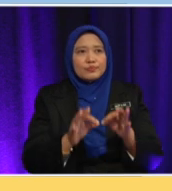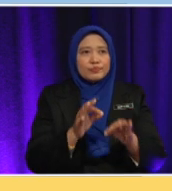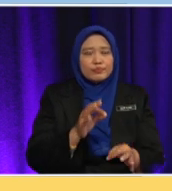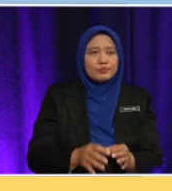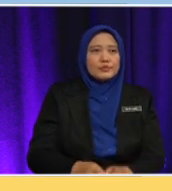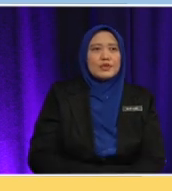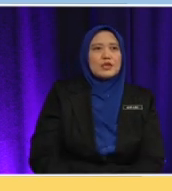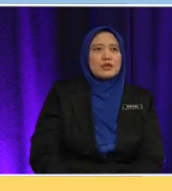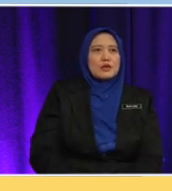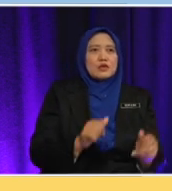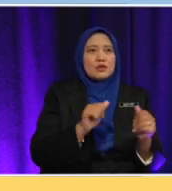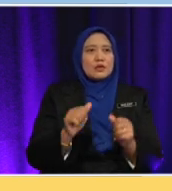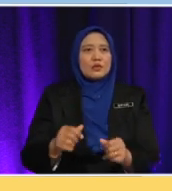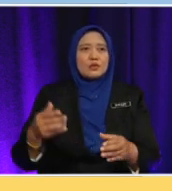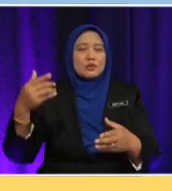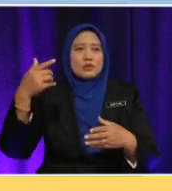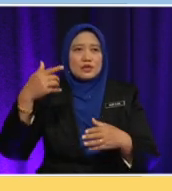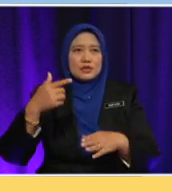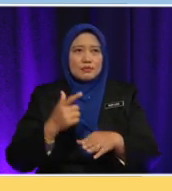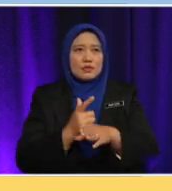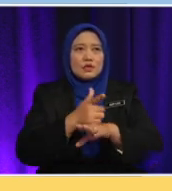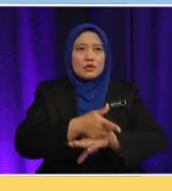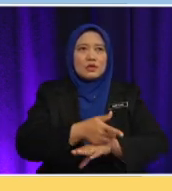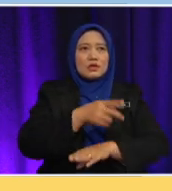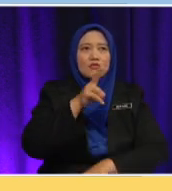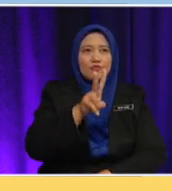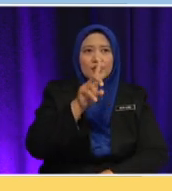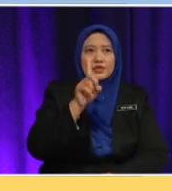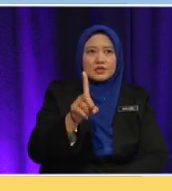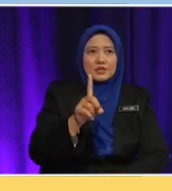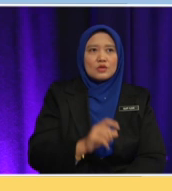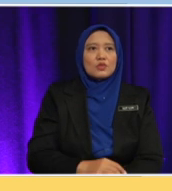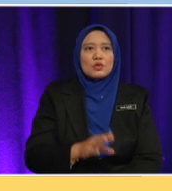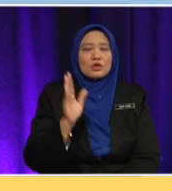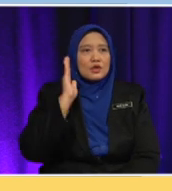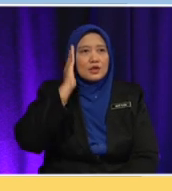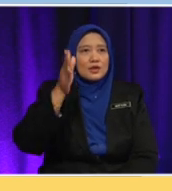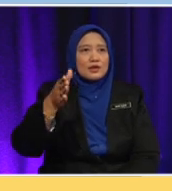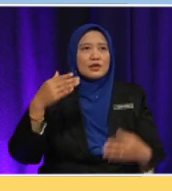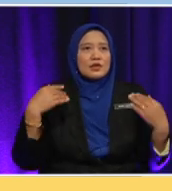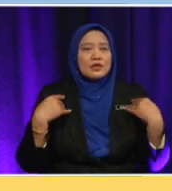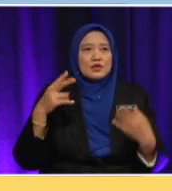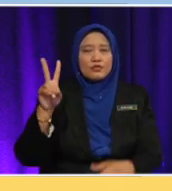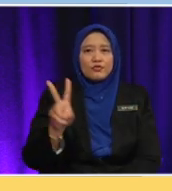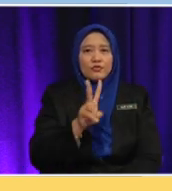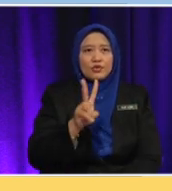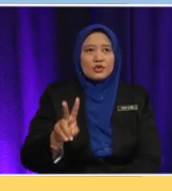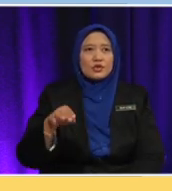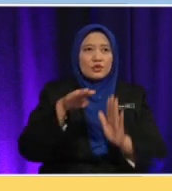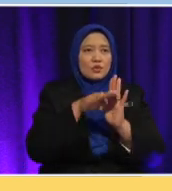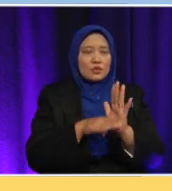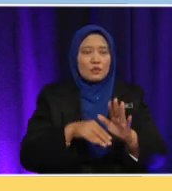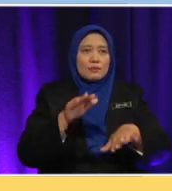kita akan ada di satu apa dia bisa tuh buatan sesuai